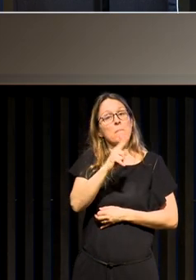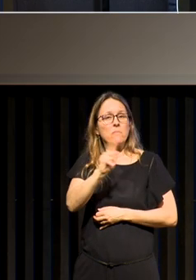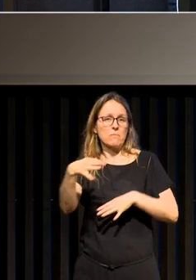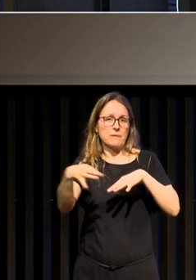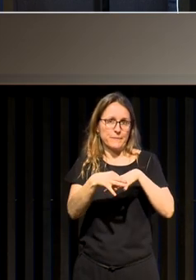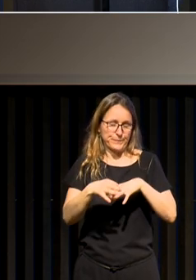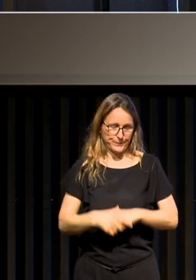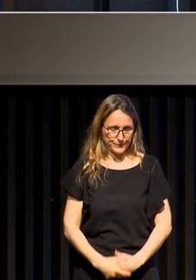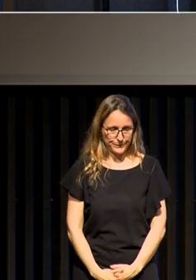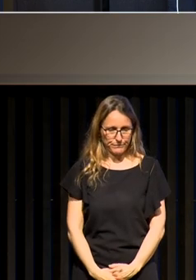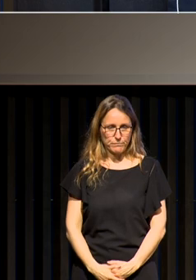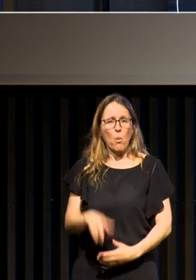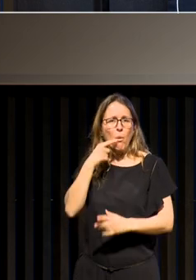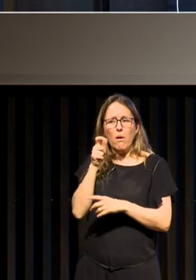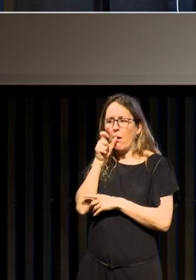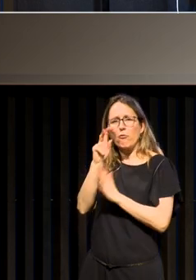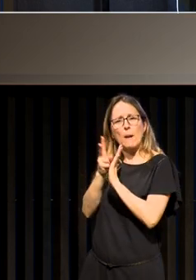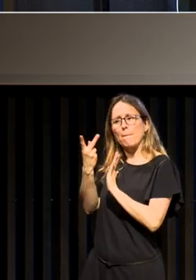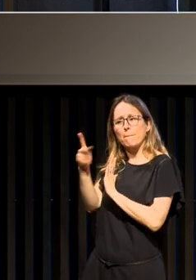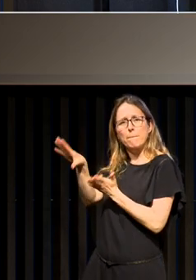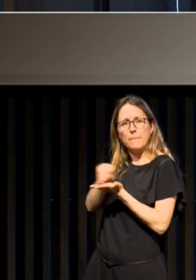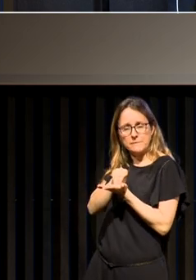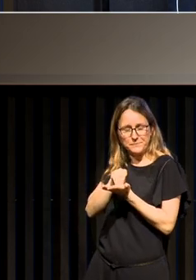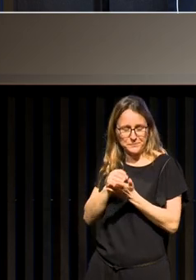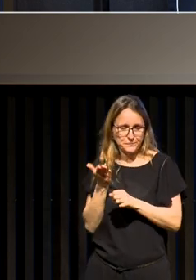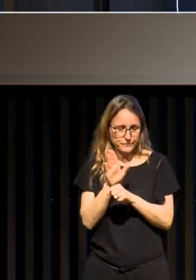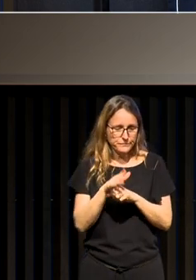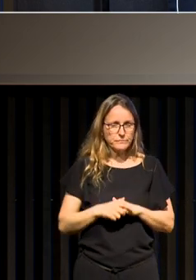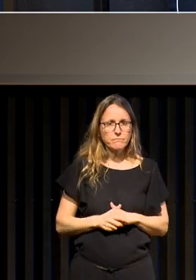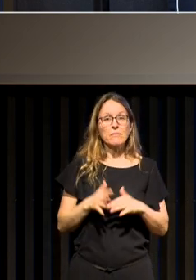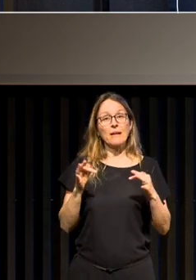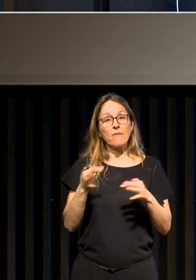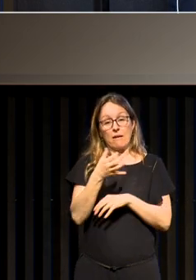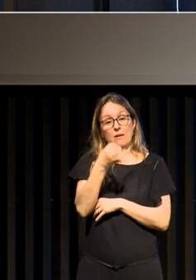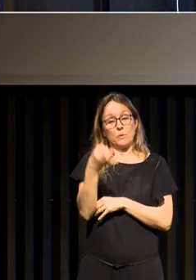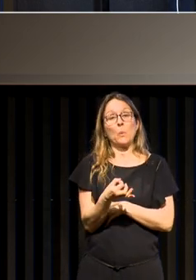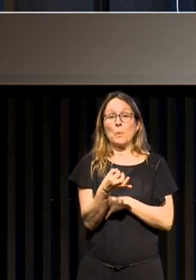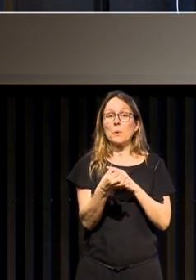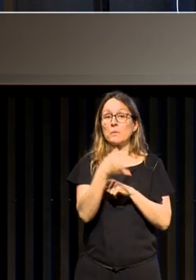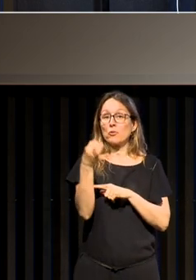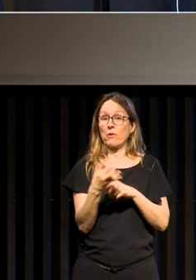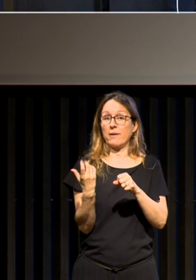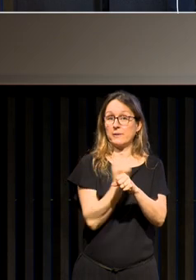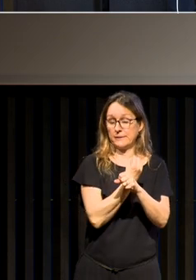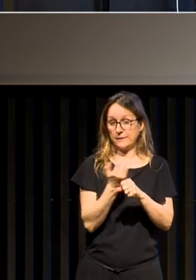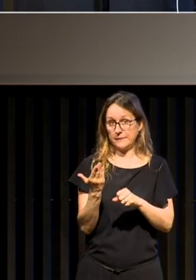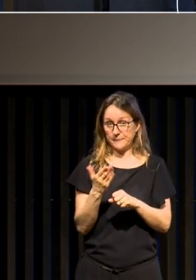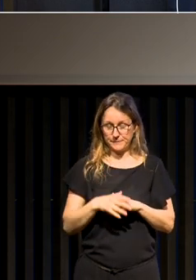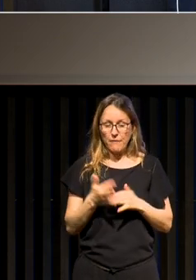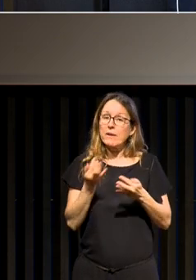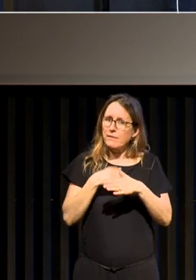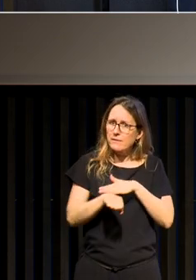terminologie. Voici l'efficacité en termes de taux cumulatif de naissance. Ça veut dire